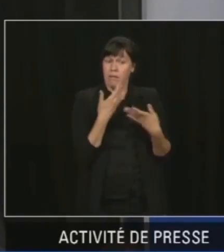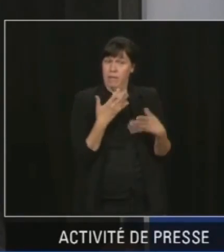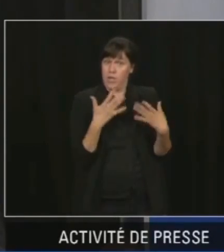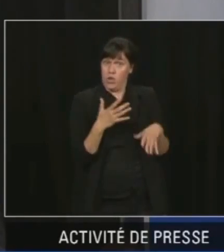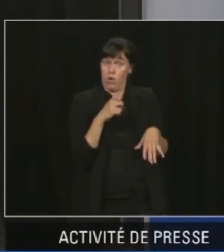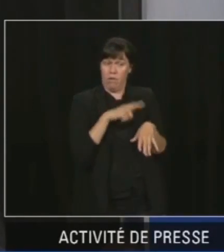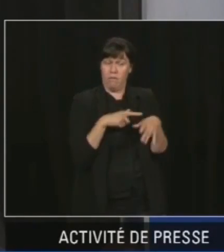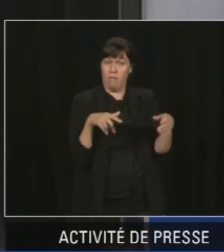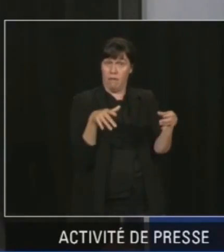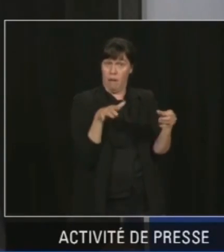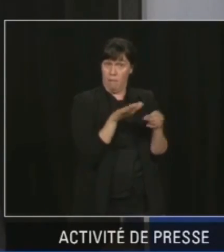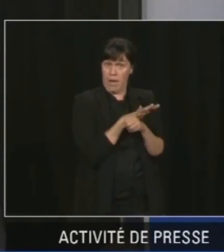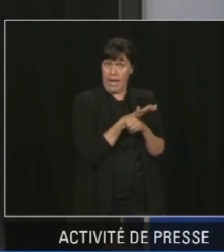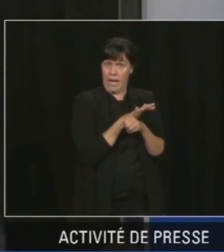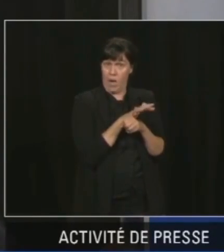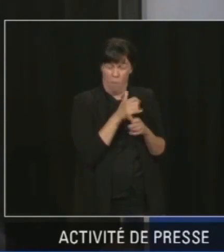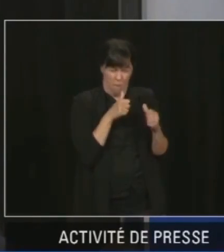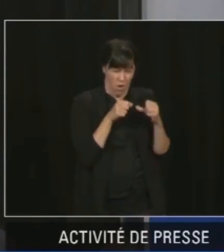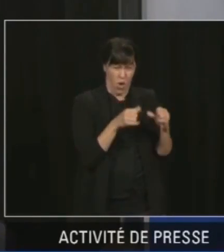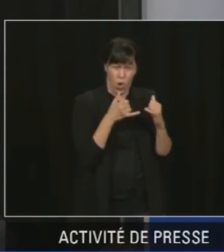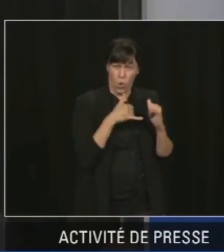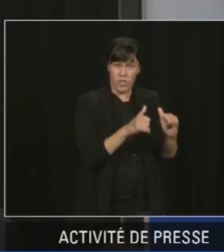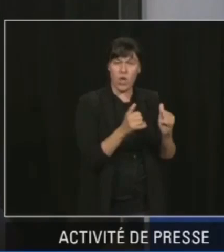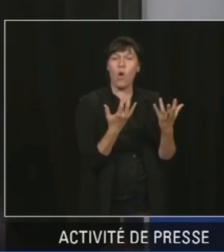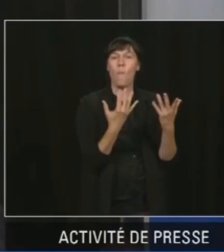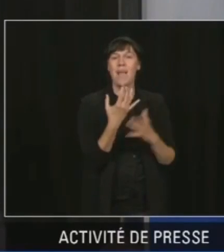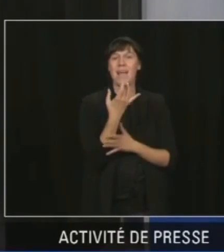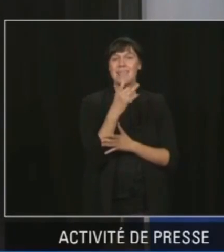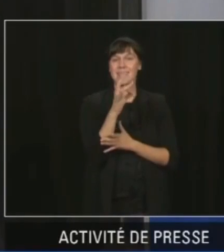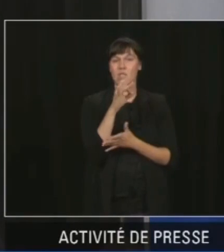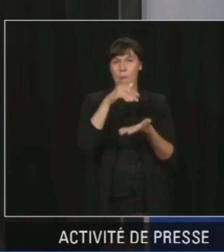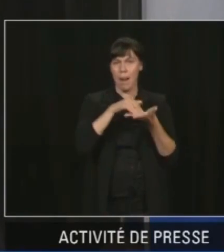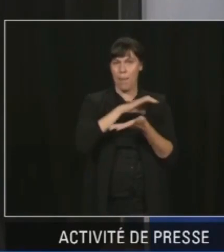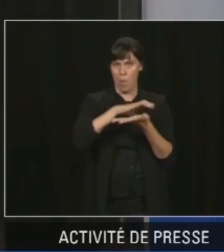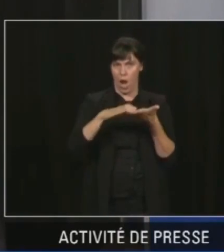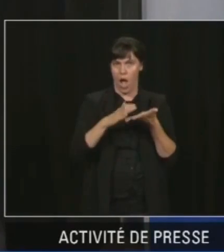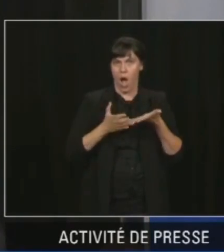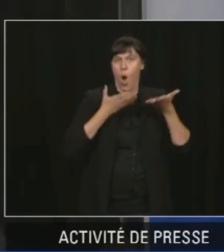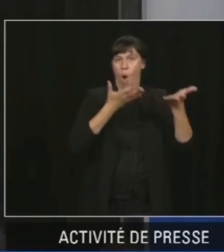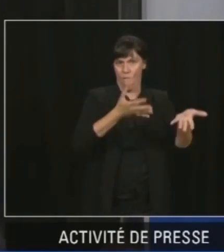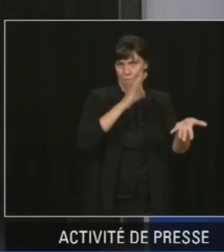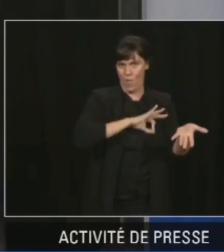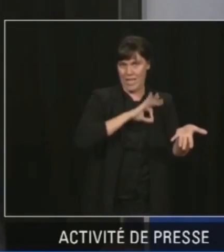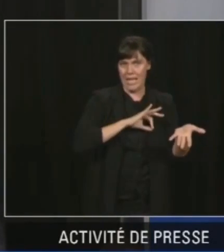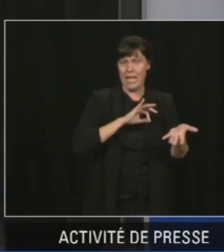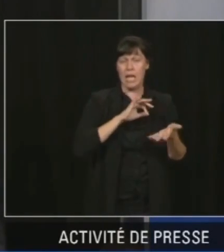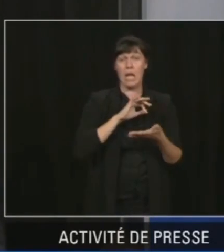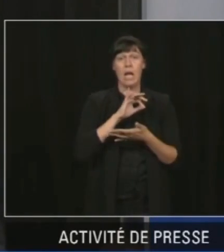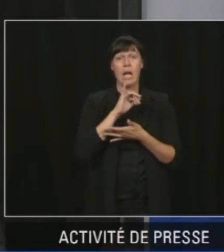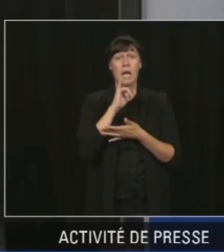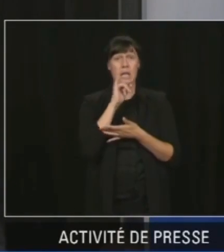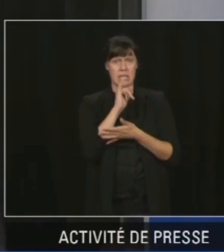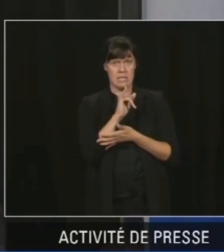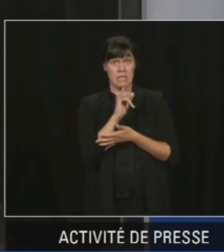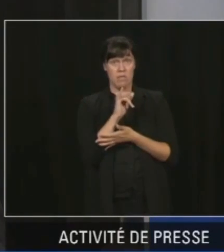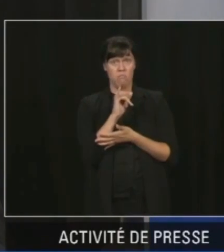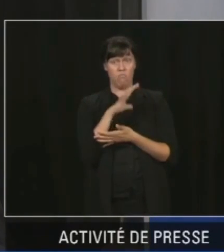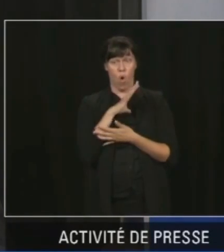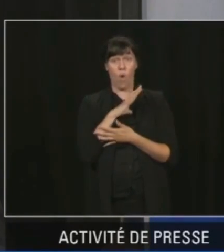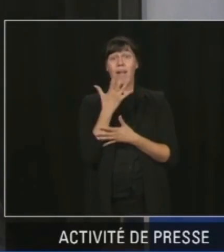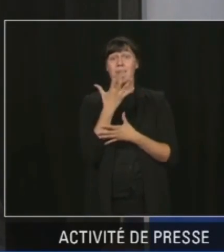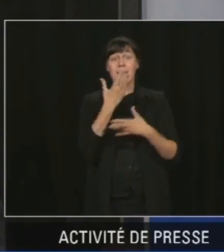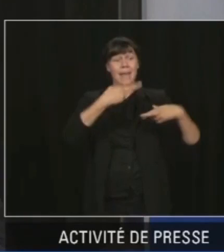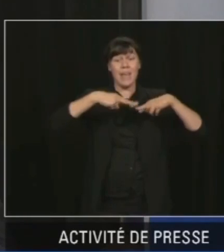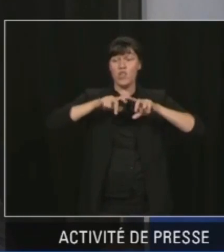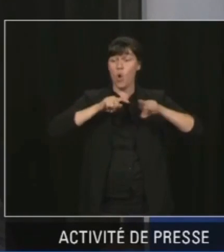$ Puis, les infirmières qui acceptent de revenir à temps plein dans ces cinq régions vont avoir un boni